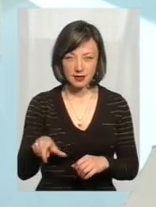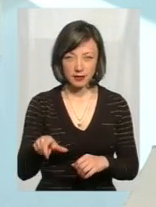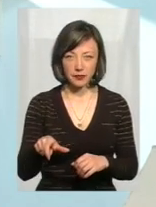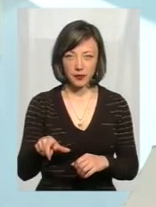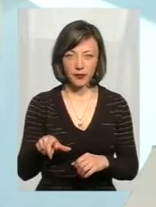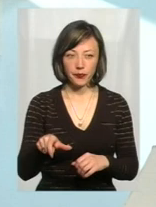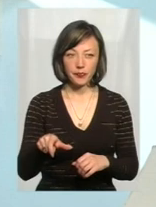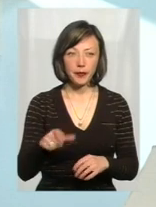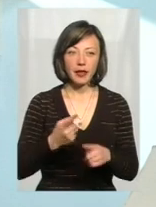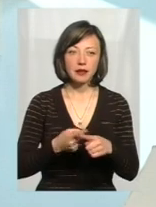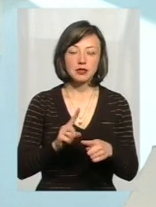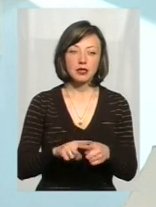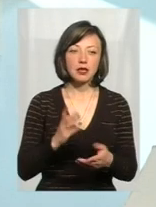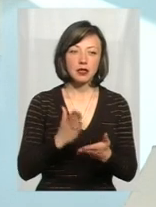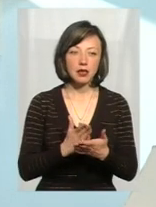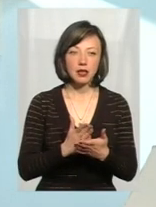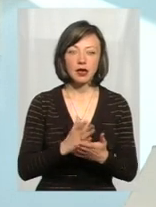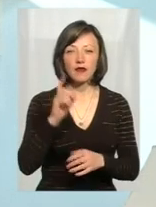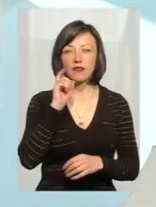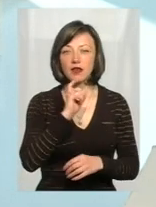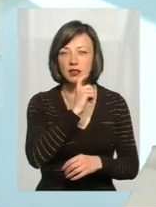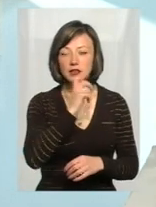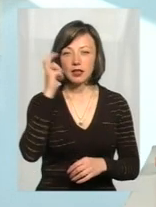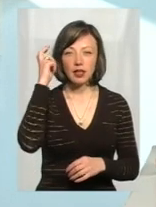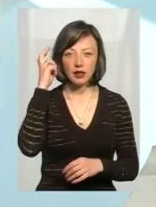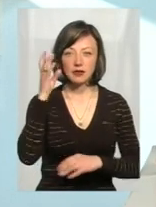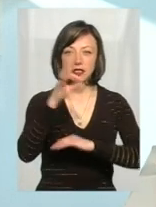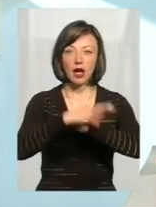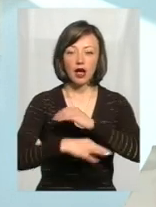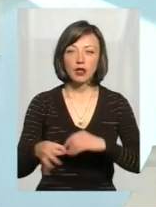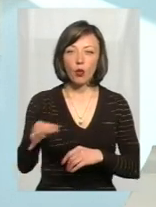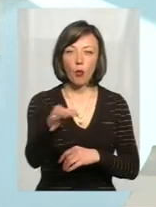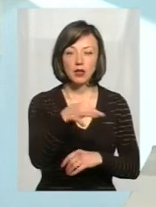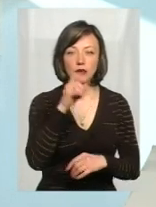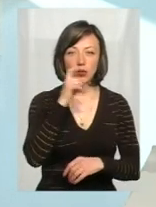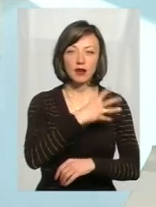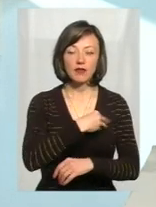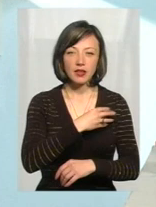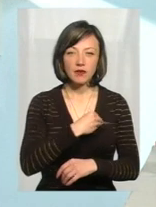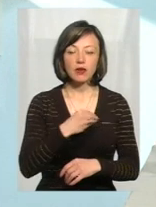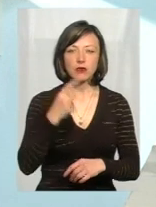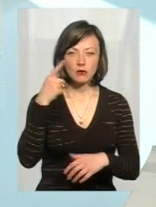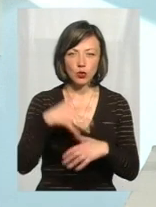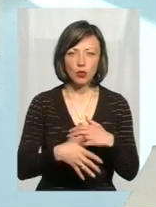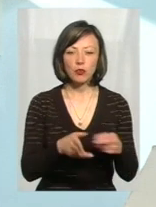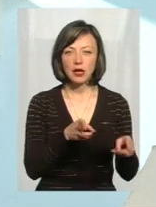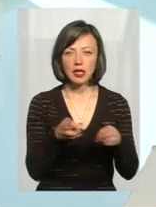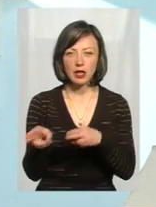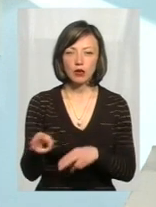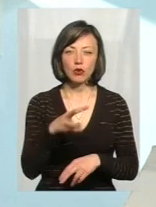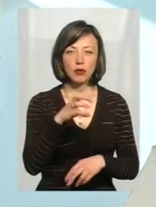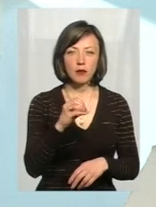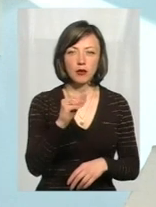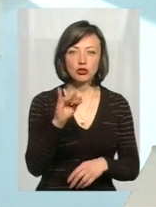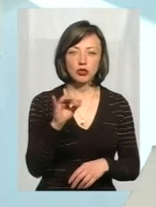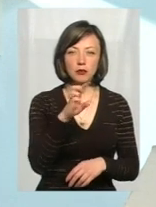українці. Це є і Вінниця, і Київ, західні області України, Львів. Вони свідомо їдуть до Меджибожа. І,